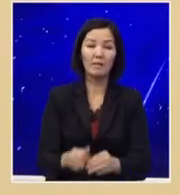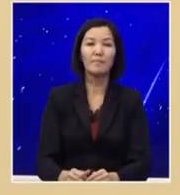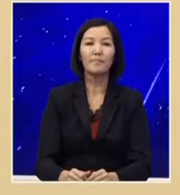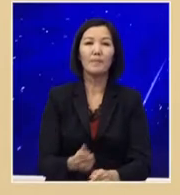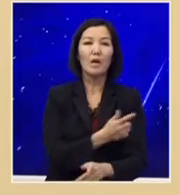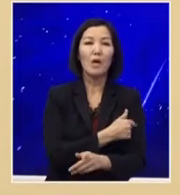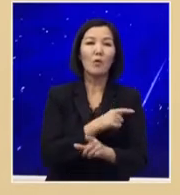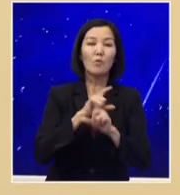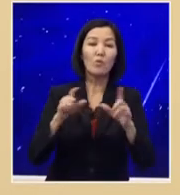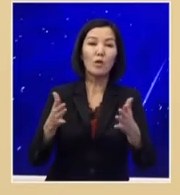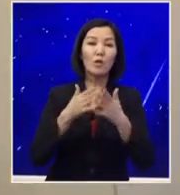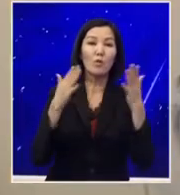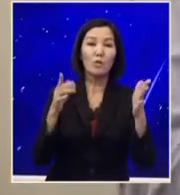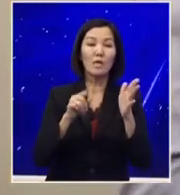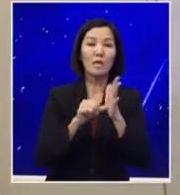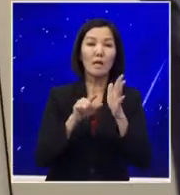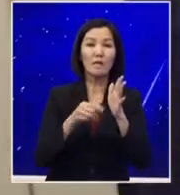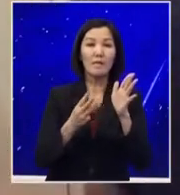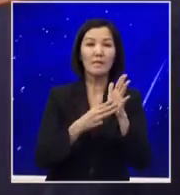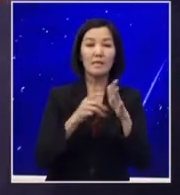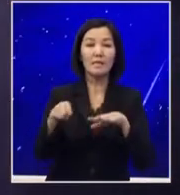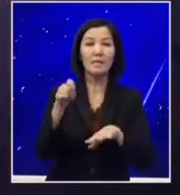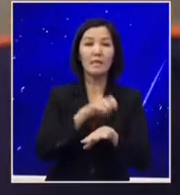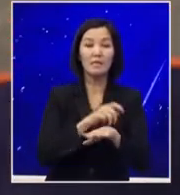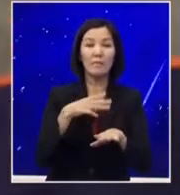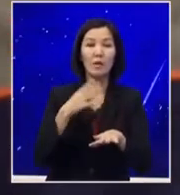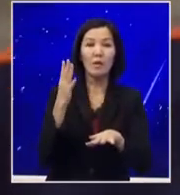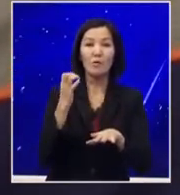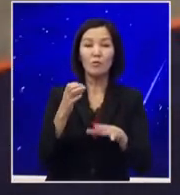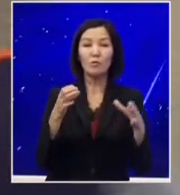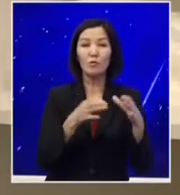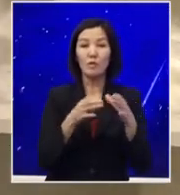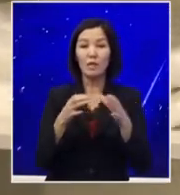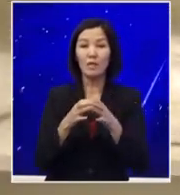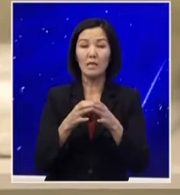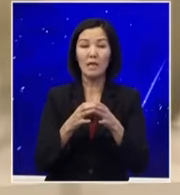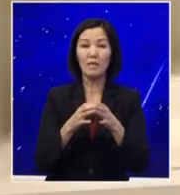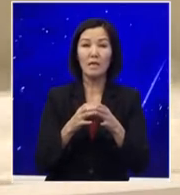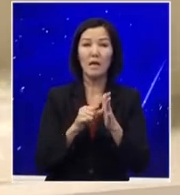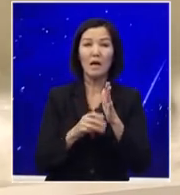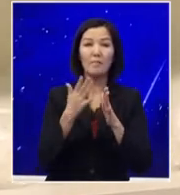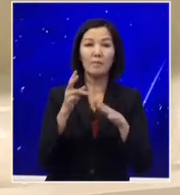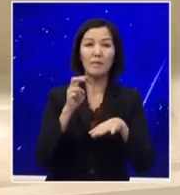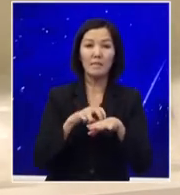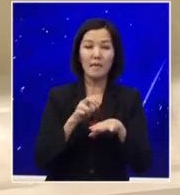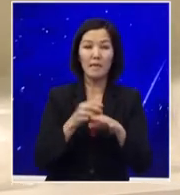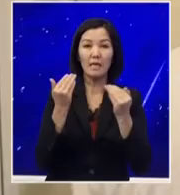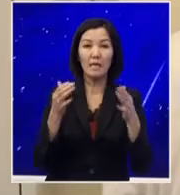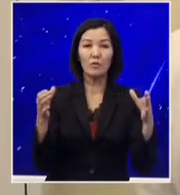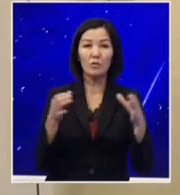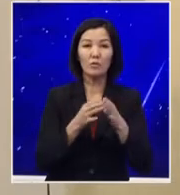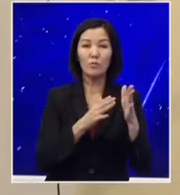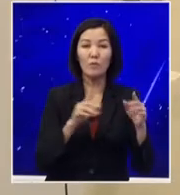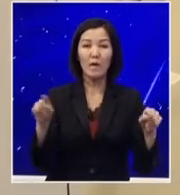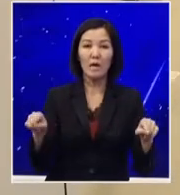үлкен, аумағы 6-8 мың шаршы метр. 400-ден аса штаттық бірлігі бар. 65-і дәрігер. Қазір ұжым